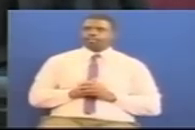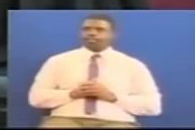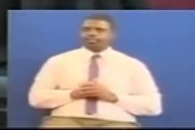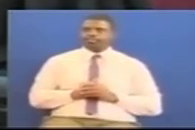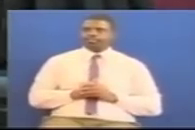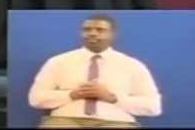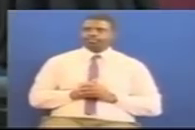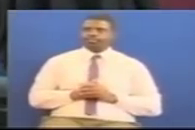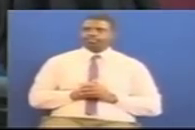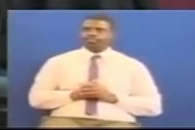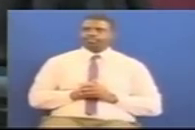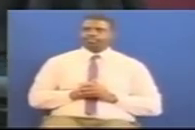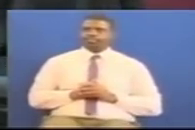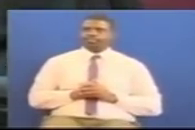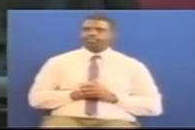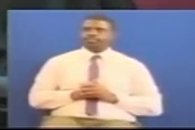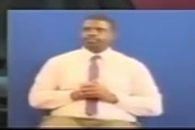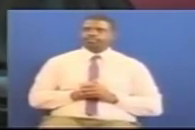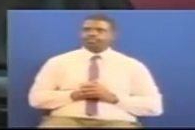Swali linalofuata